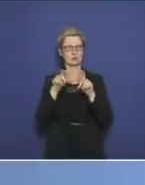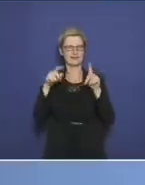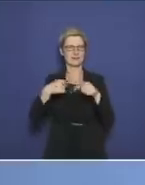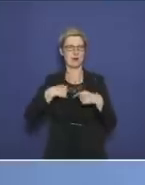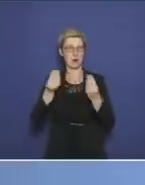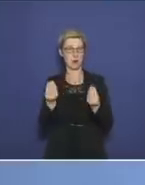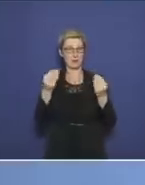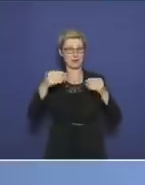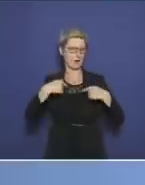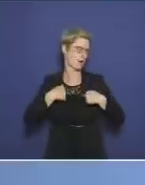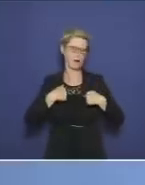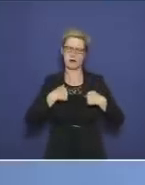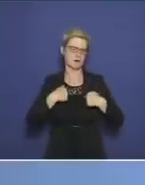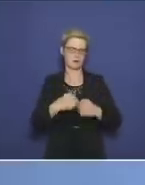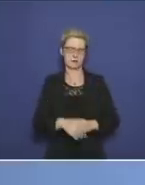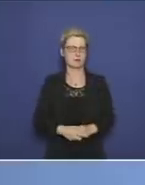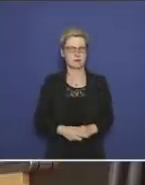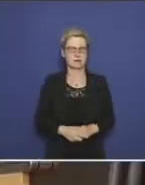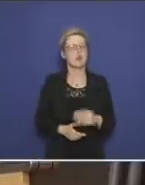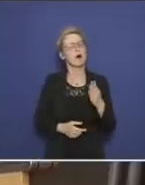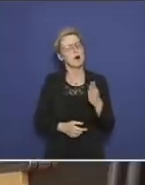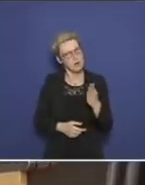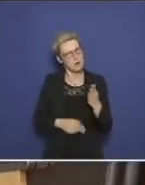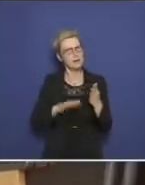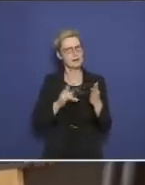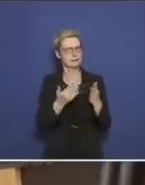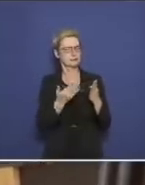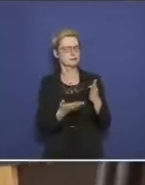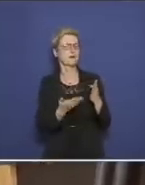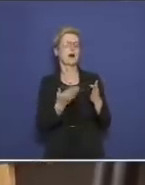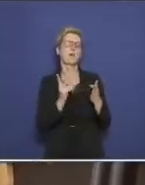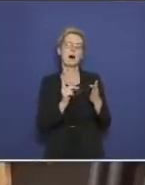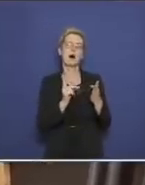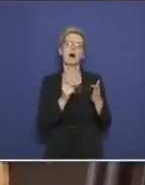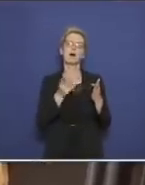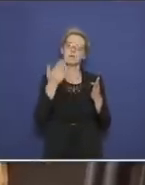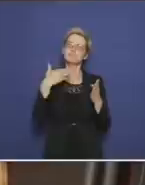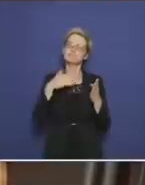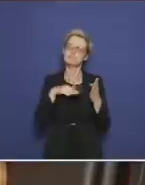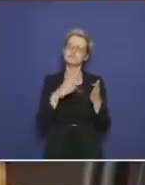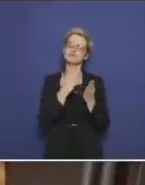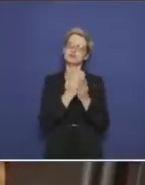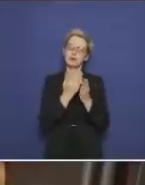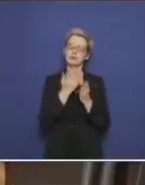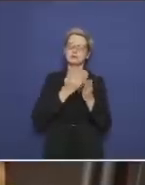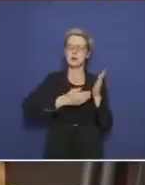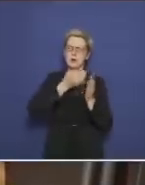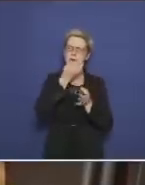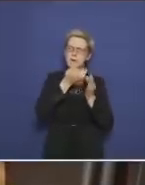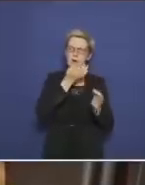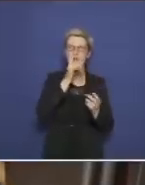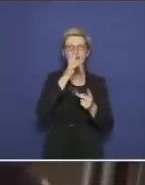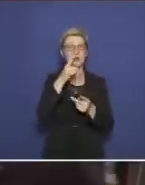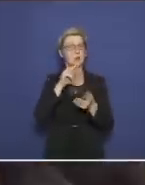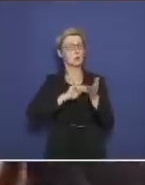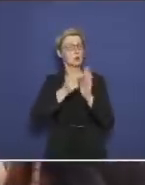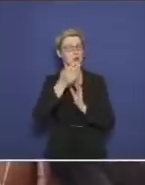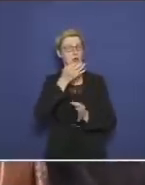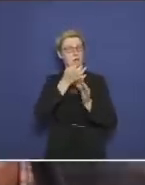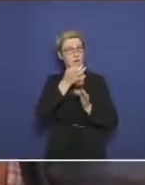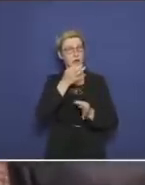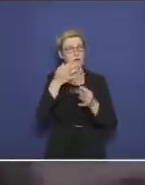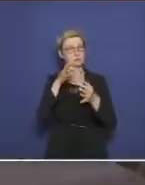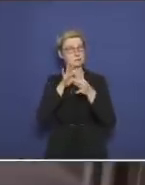kommentieren. Ja, es wird aber gelegentlich auch, Herr Seibert, und Sie haben auch schon darauf geantwortet, bei relevanten politischen Fragen, die